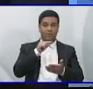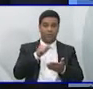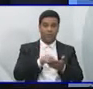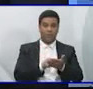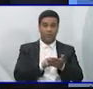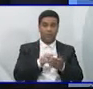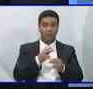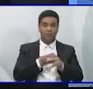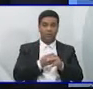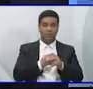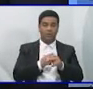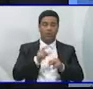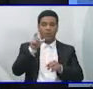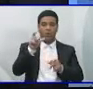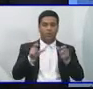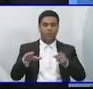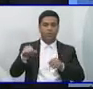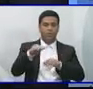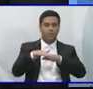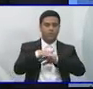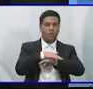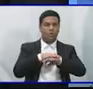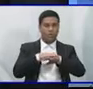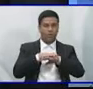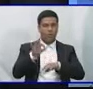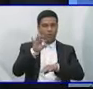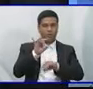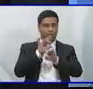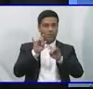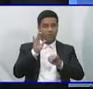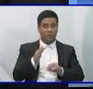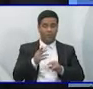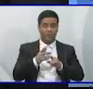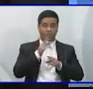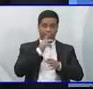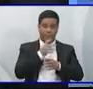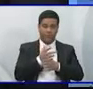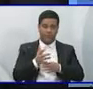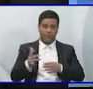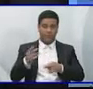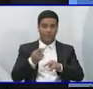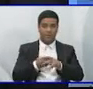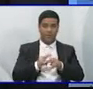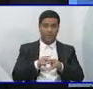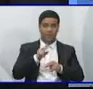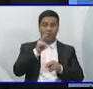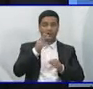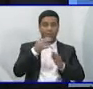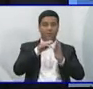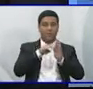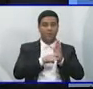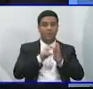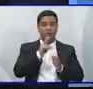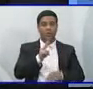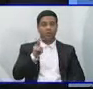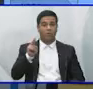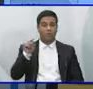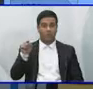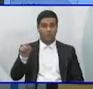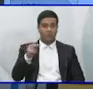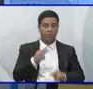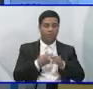savoli bo'yicha Oydusbi boshchiligidagi qo'zg'olon. Keyinchalik aynan quyi Qoraqalpoqlar